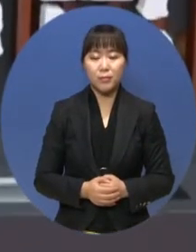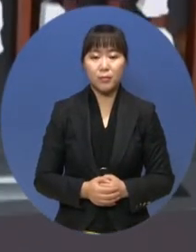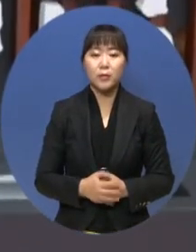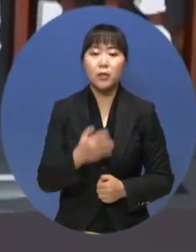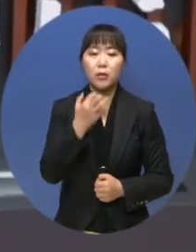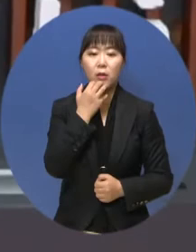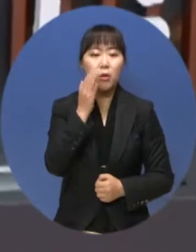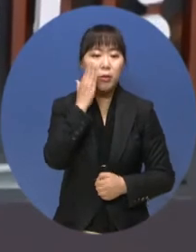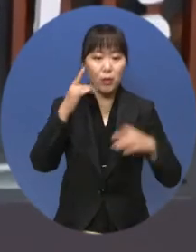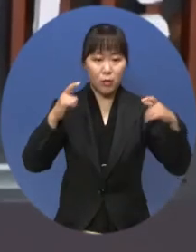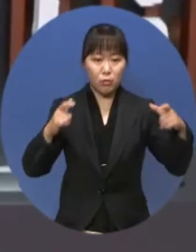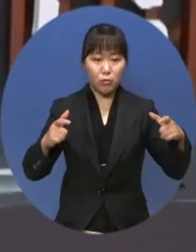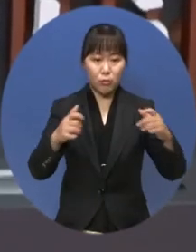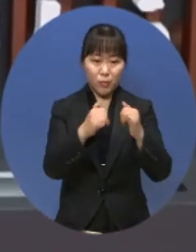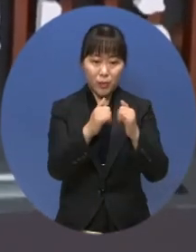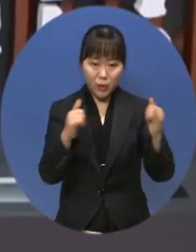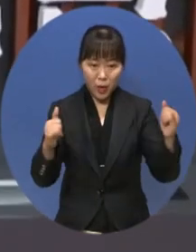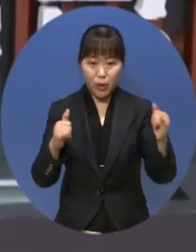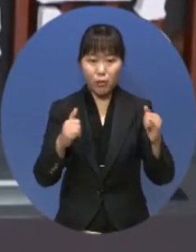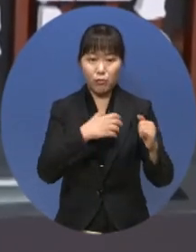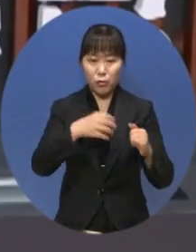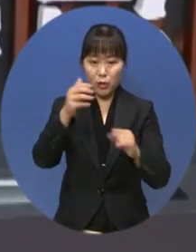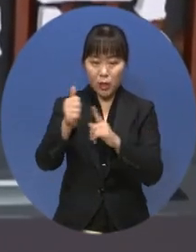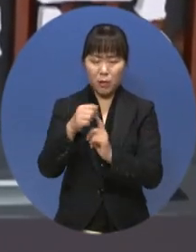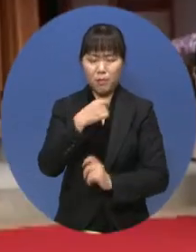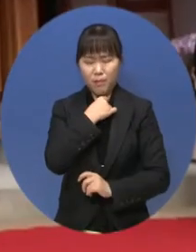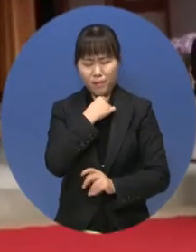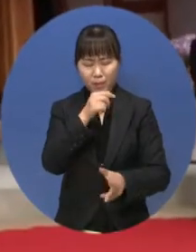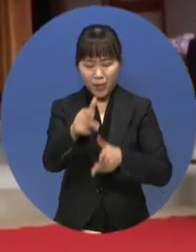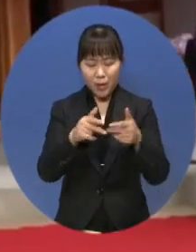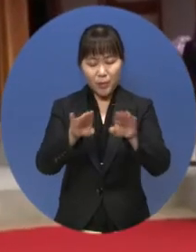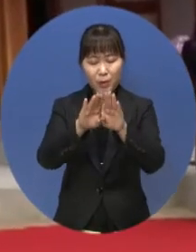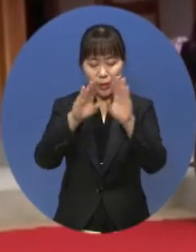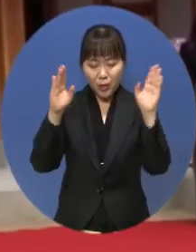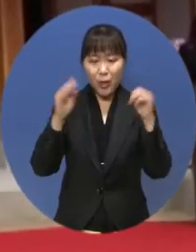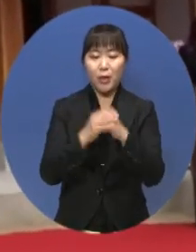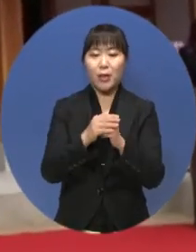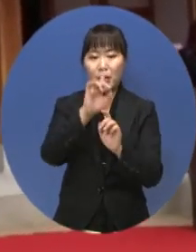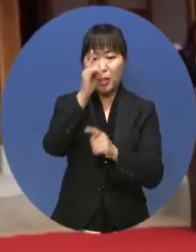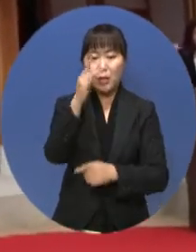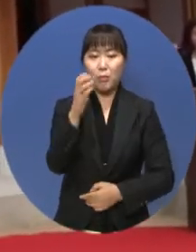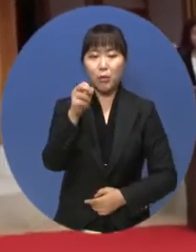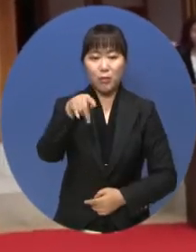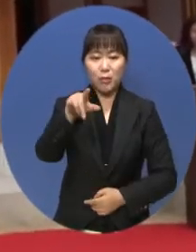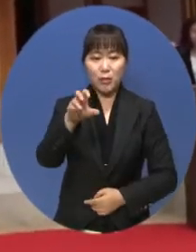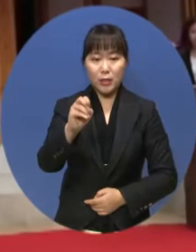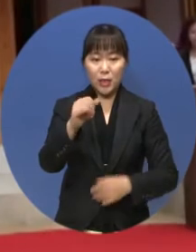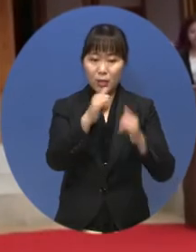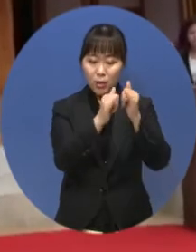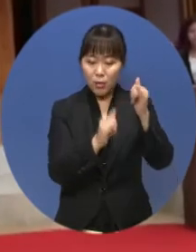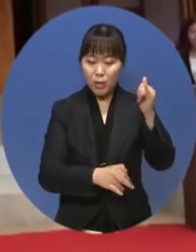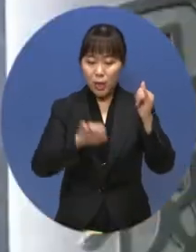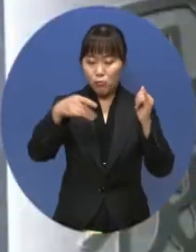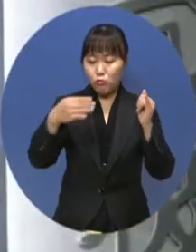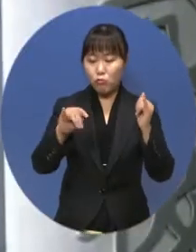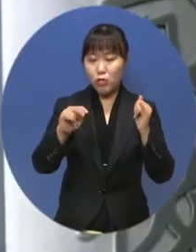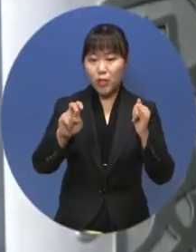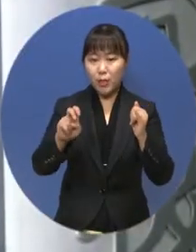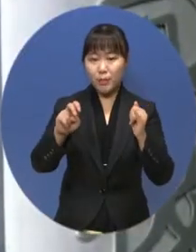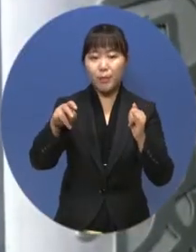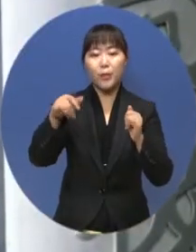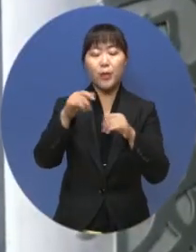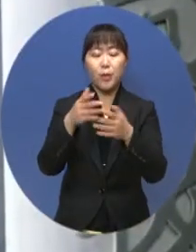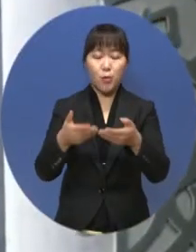서울 용산구 주민과 구청장의 숙원 사업으로 문을 연 이봉창 역사 울림관입니다.